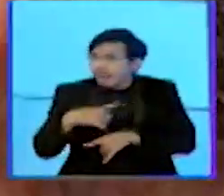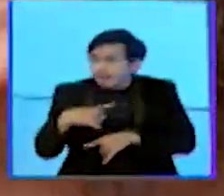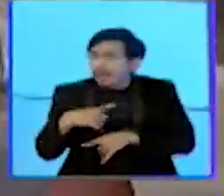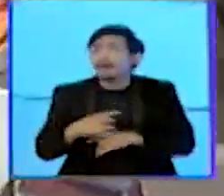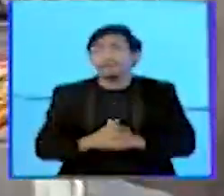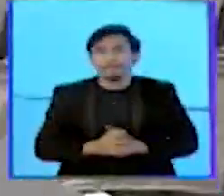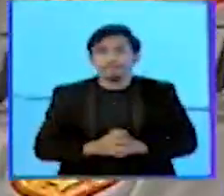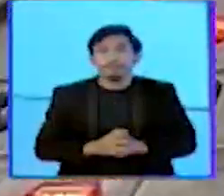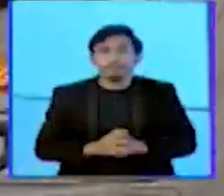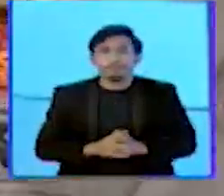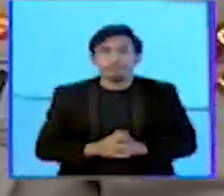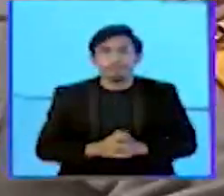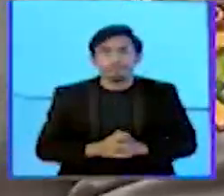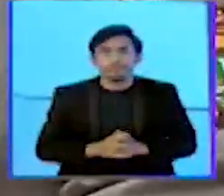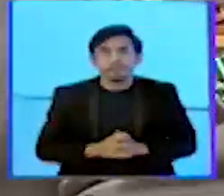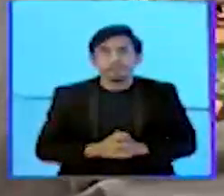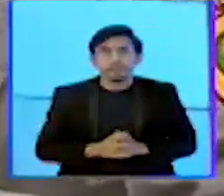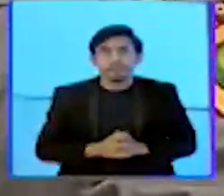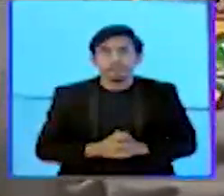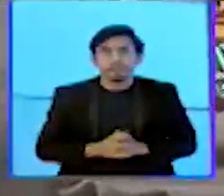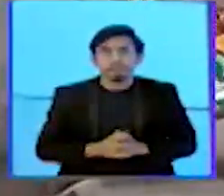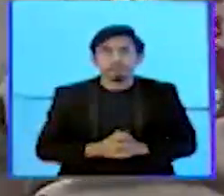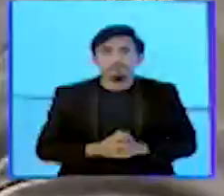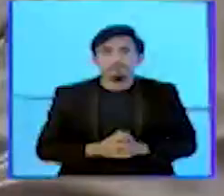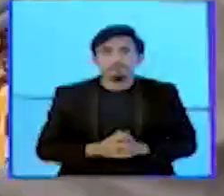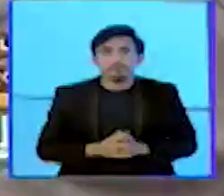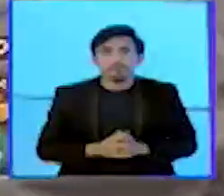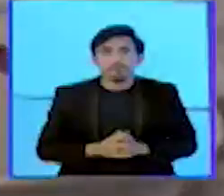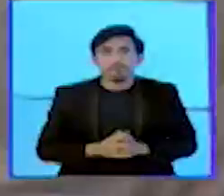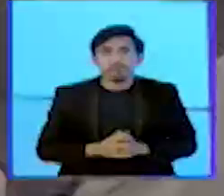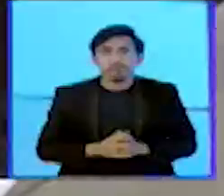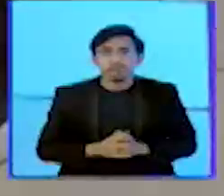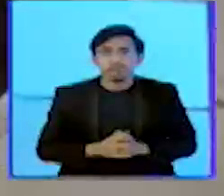Dari Jakarta, Nadia Valeri dan Septian Bayu Wicaksono, iNews melaporkan.